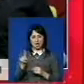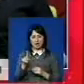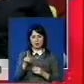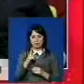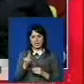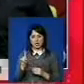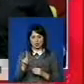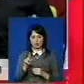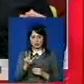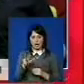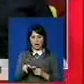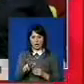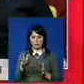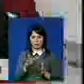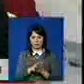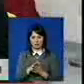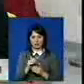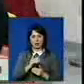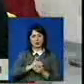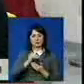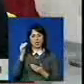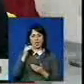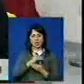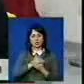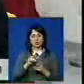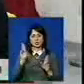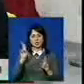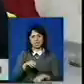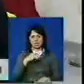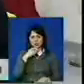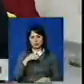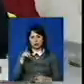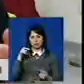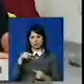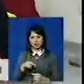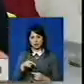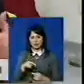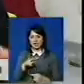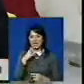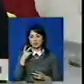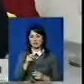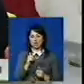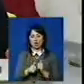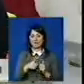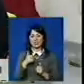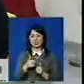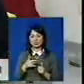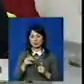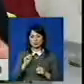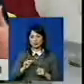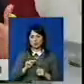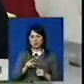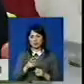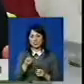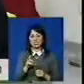მეტი დაიხარჯა, მაგრამ ის ძალიან მაღალი დონისაა და ძალიან მაღალ სტანდარტებს შეესაბამება. რა თქმა უნდა, ყოველწლიური ფუნქციონირებისთვის